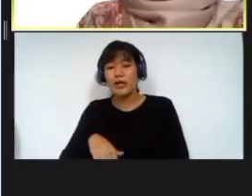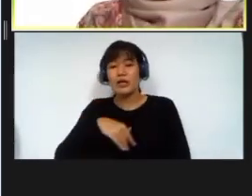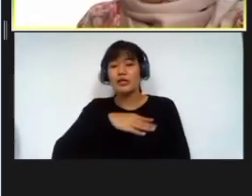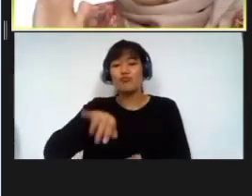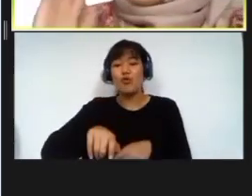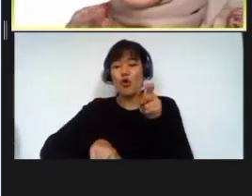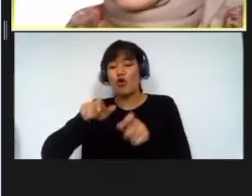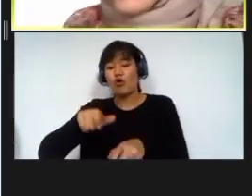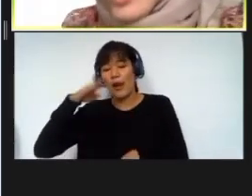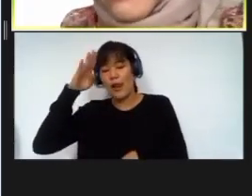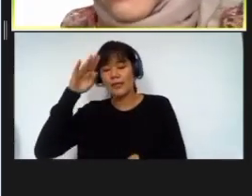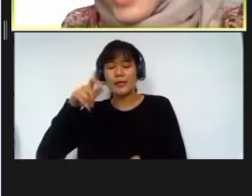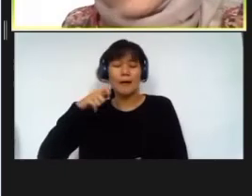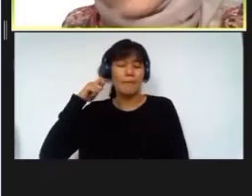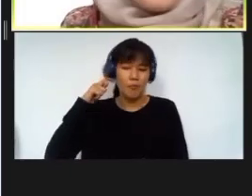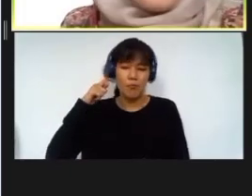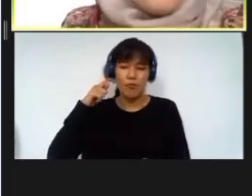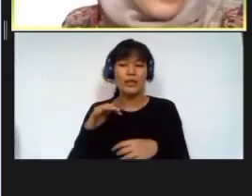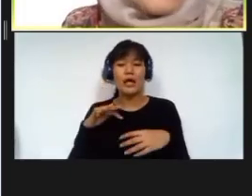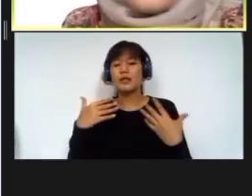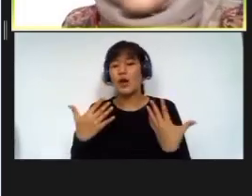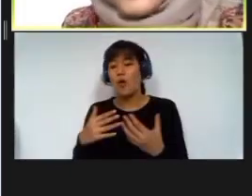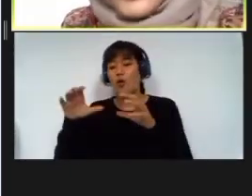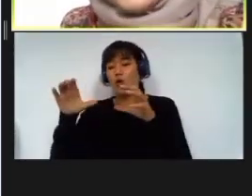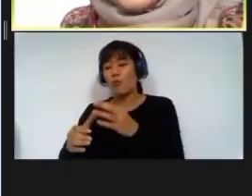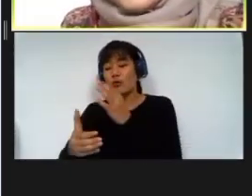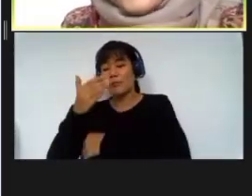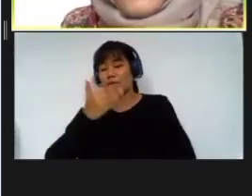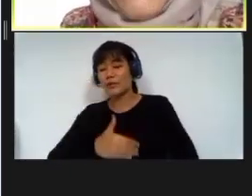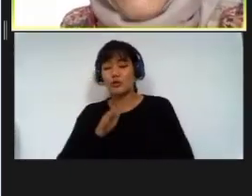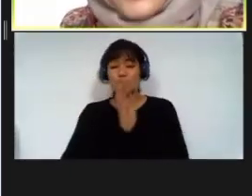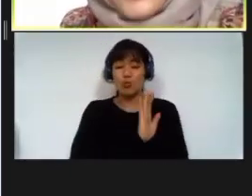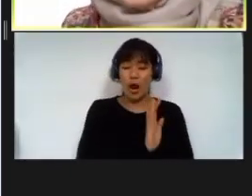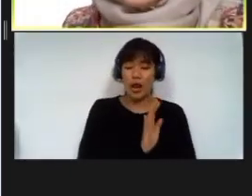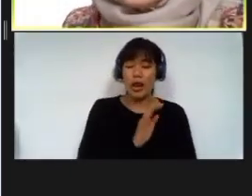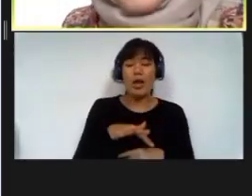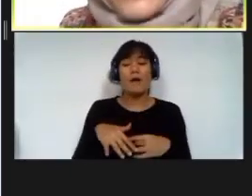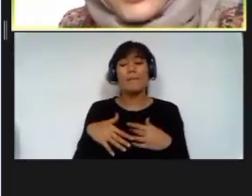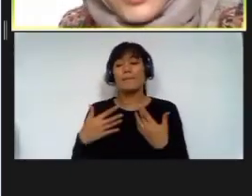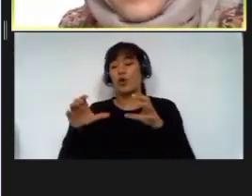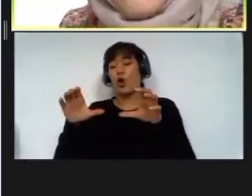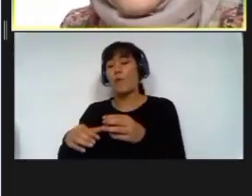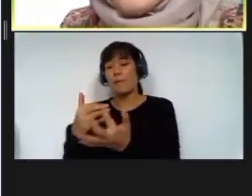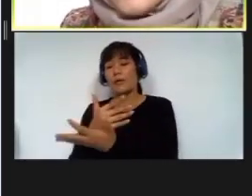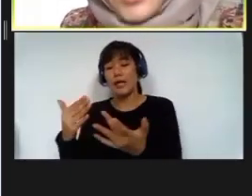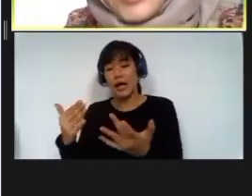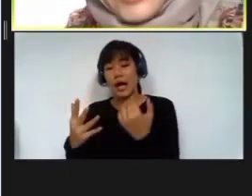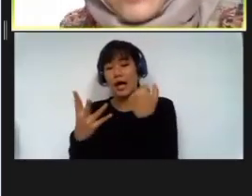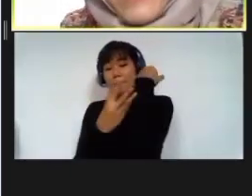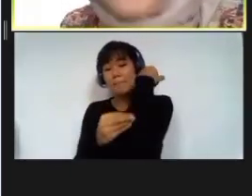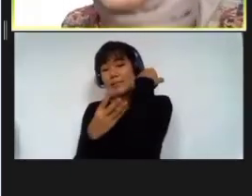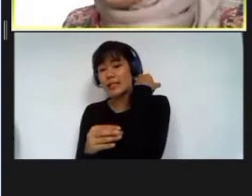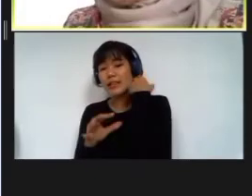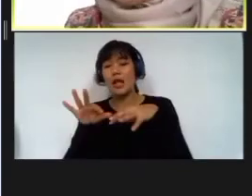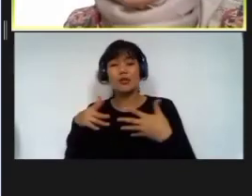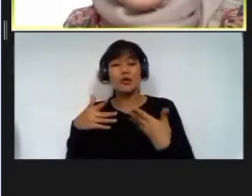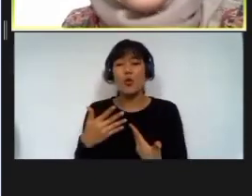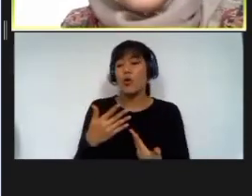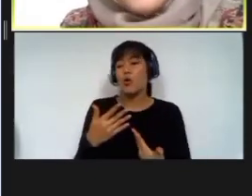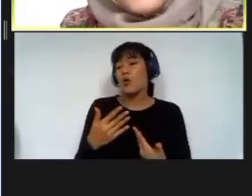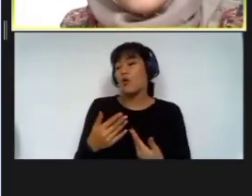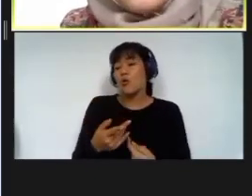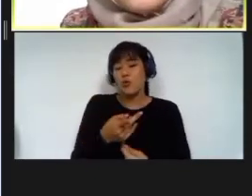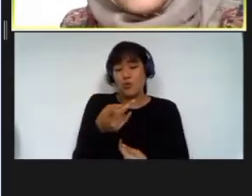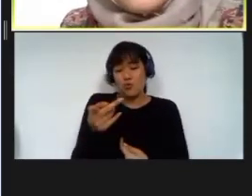menyamaratakan semua warga sekolah, mau laki mau perempuan, mau dia kelompok disabilitas, mau dia kelompok masyarakat yang kurang mampu, apakah dia